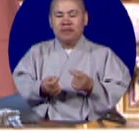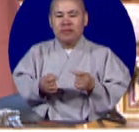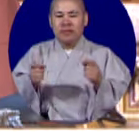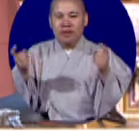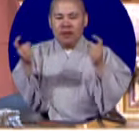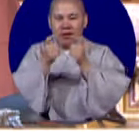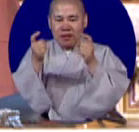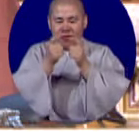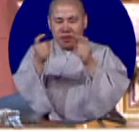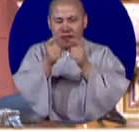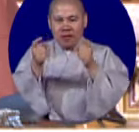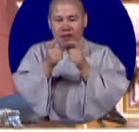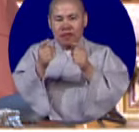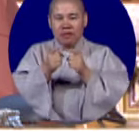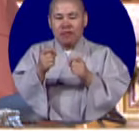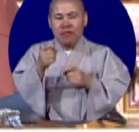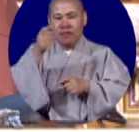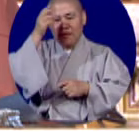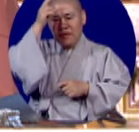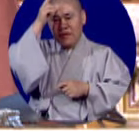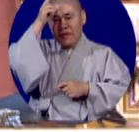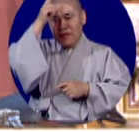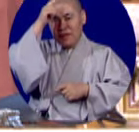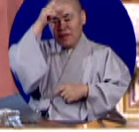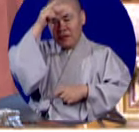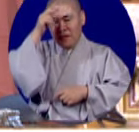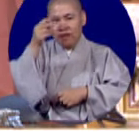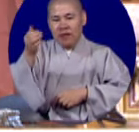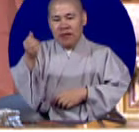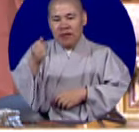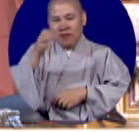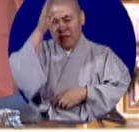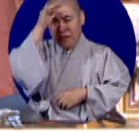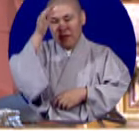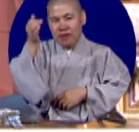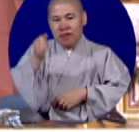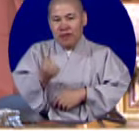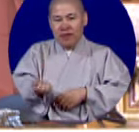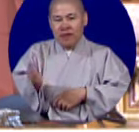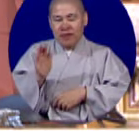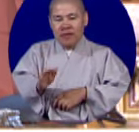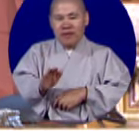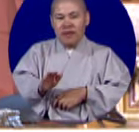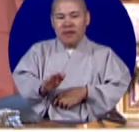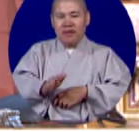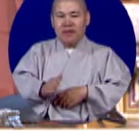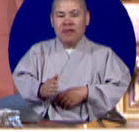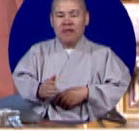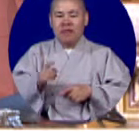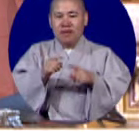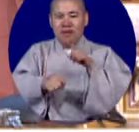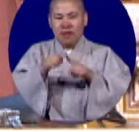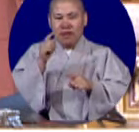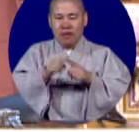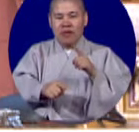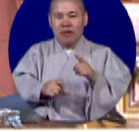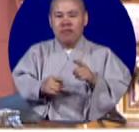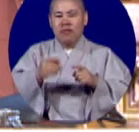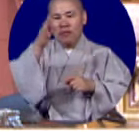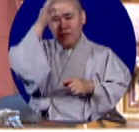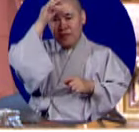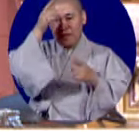닭을 하나 또 가져갔는데 이 닭이 싸울 생각을 안 해요. 완여 목계라 그냥 완전히 나무닭처럼 툭